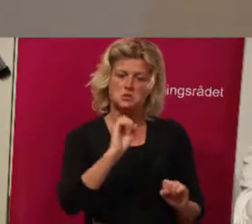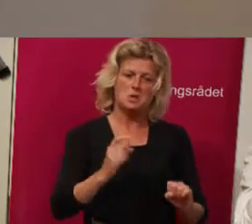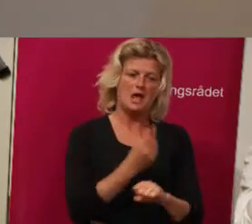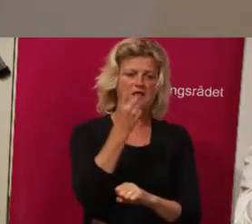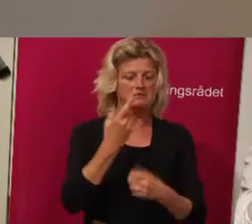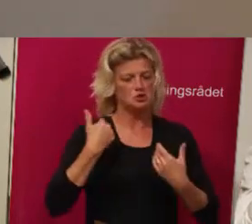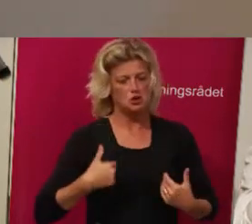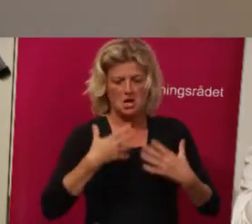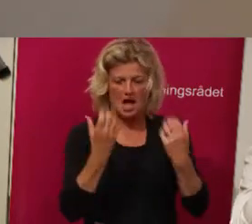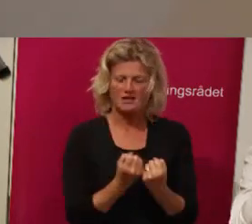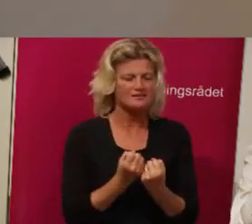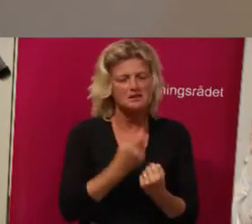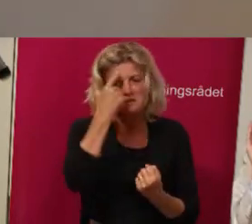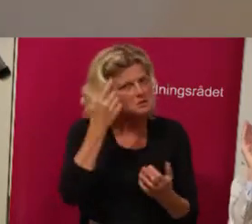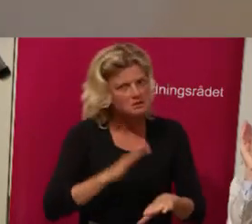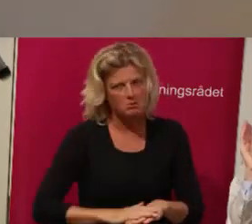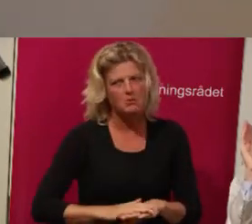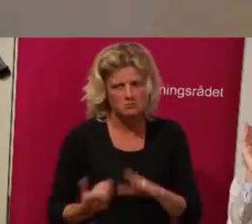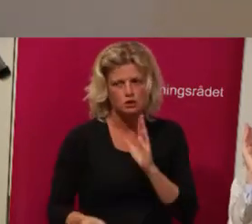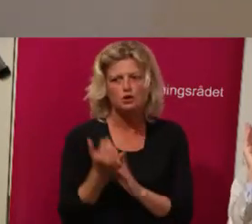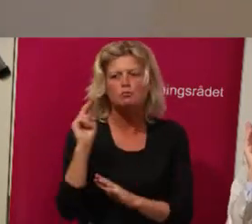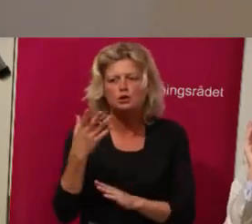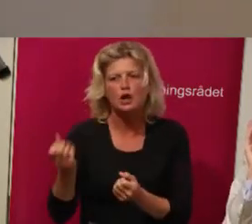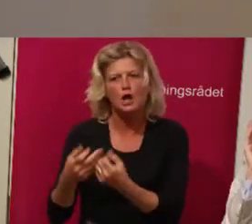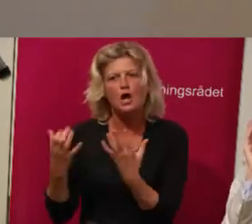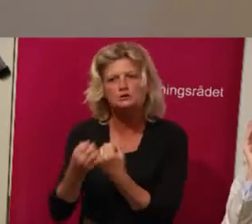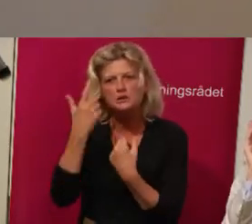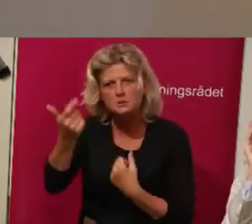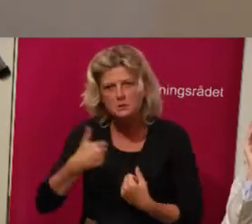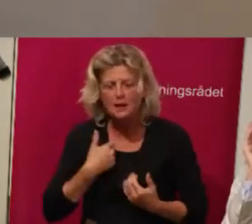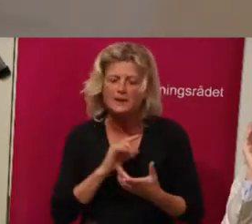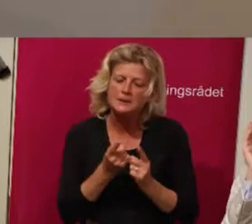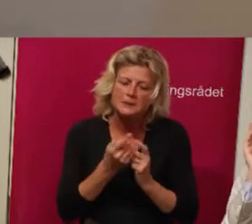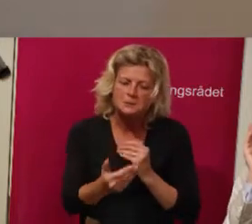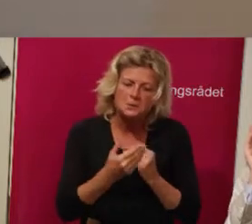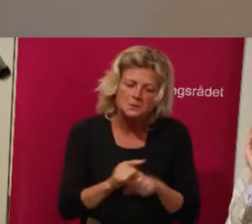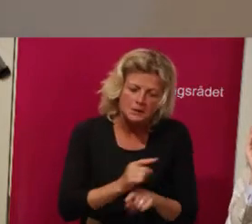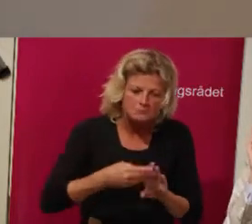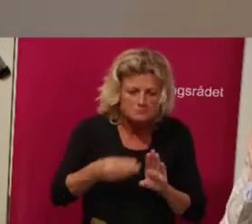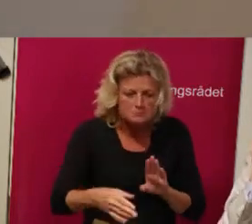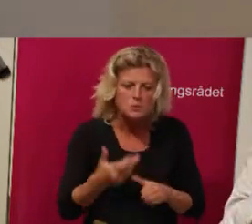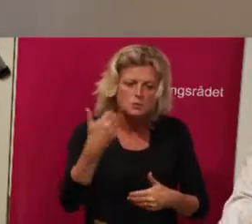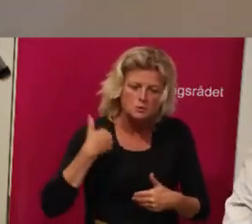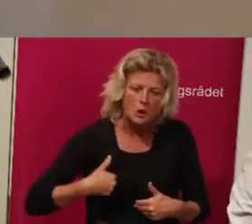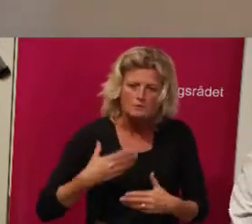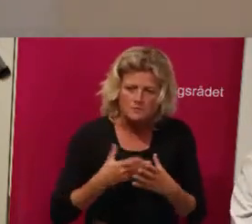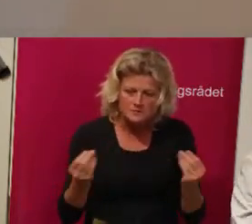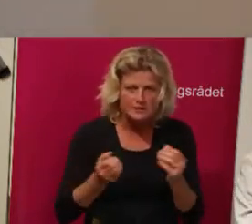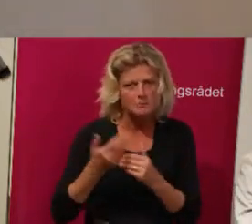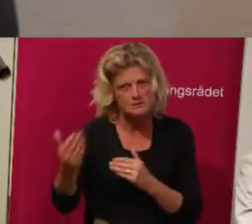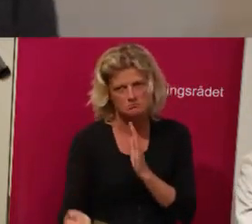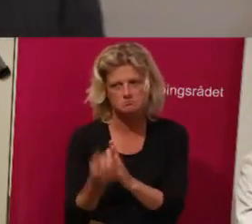inte får pengar, det tror jag inte. Det kan bli så under en övergångsperiod, men någonting kommer att hända. Tobias? Så är